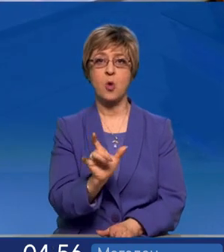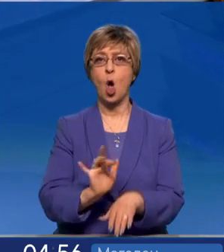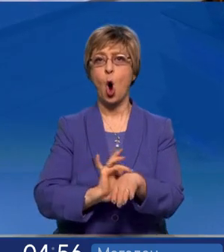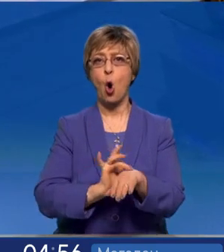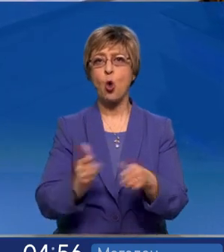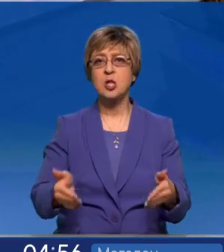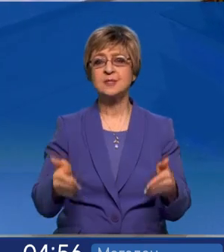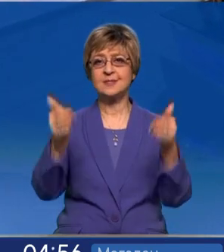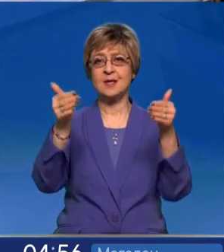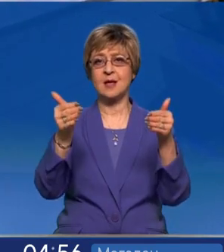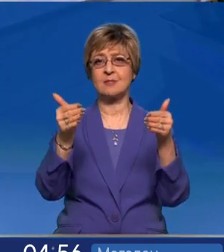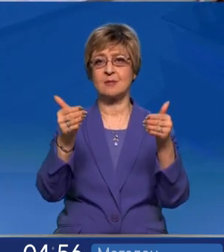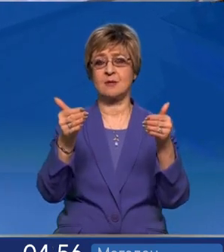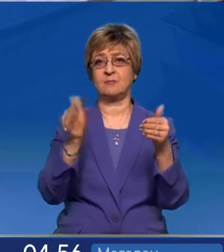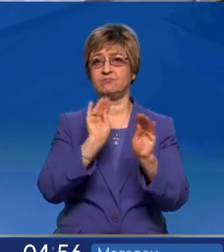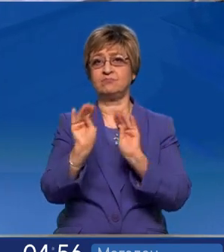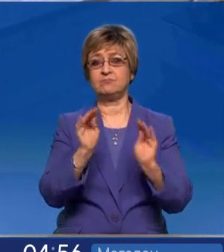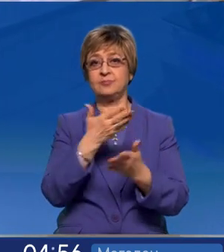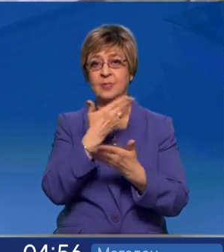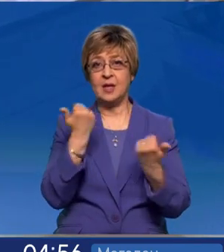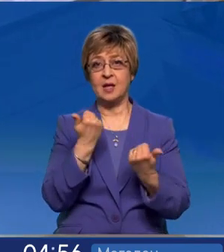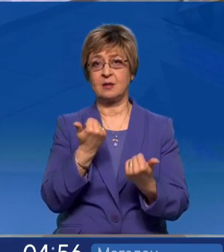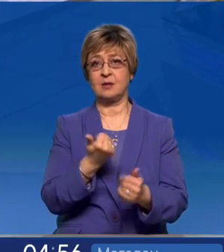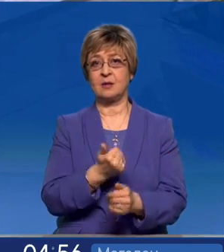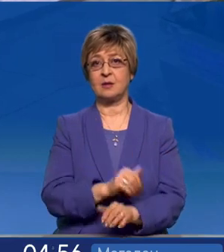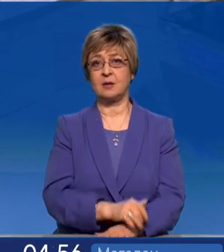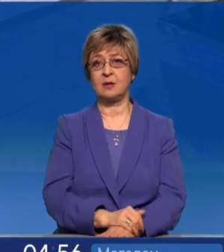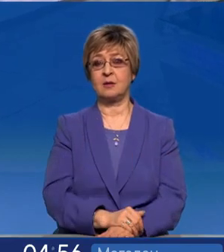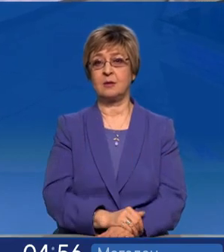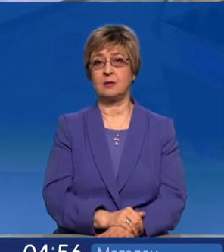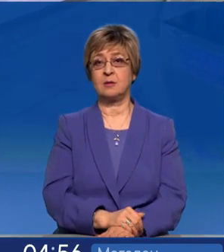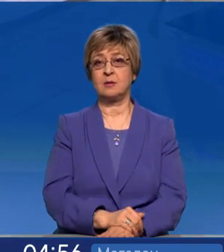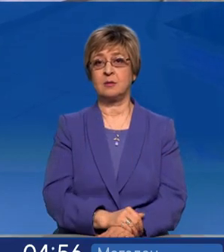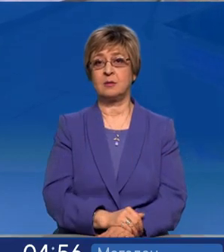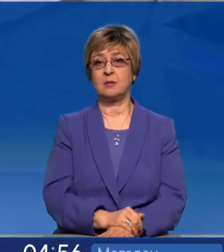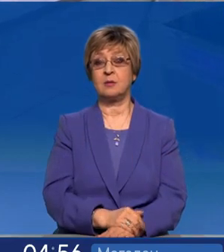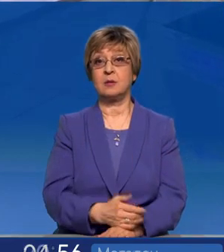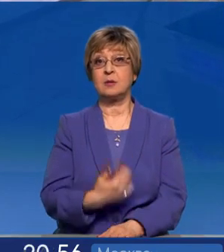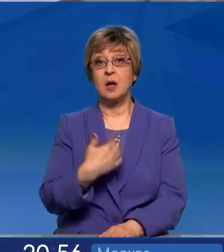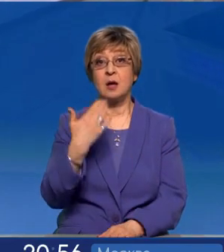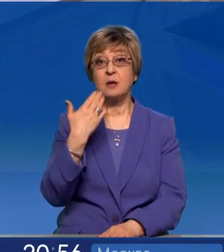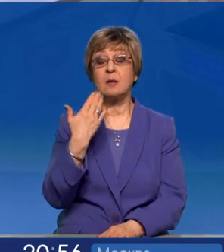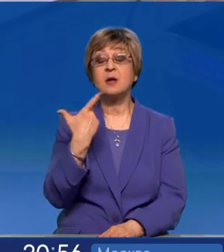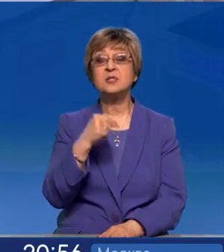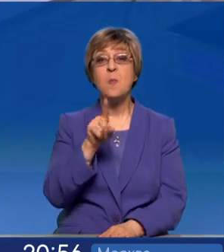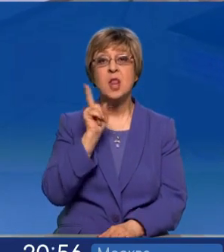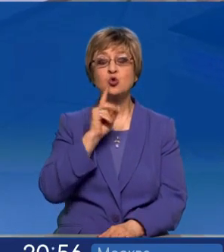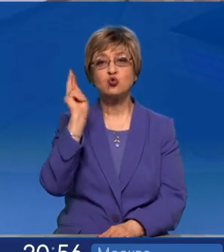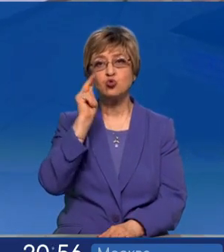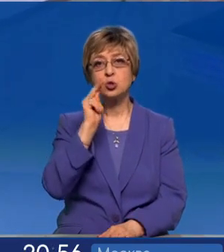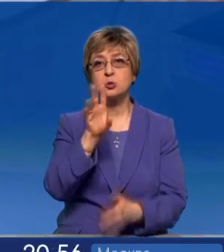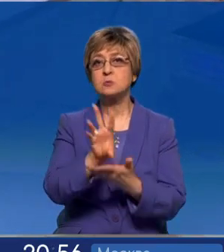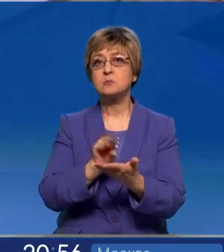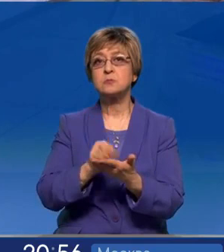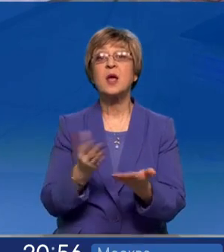То да. Баштана Осовского, там бегают в галошах. Я не знаю, откуда действительно учиться культуре. Да, спасибо, Антонина,